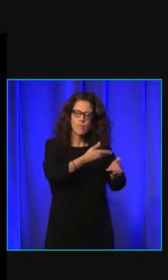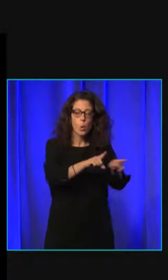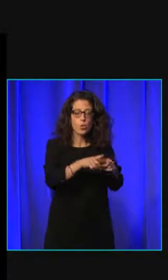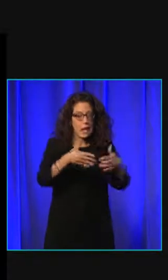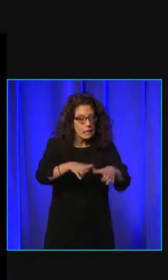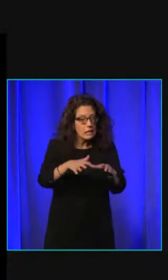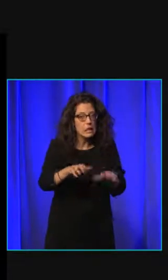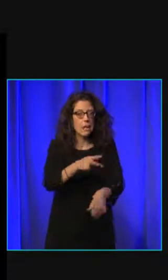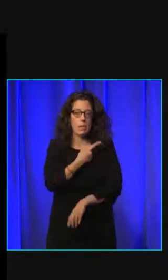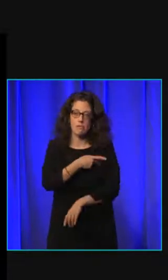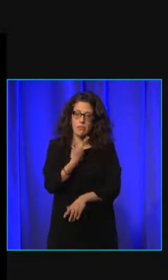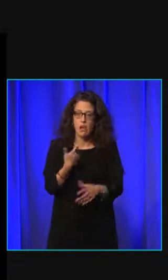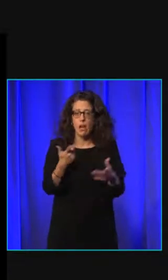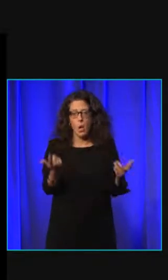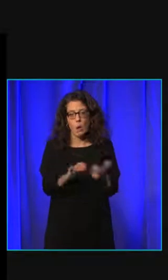et l'entraîneur.